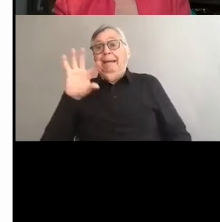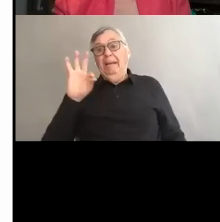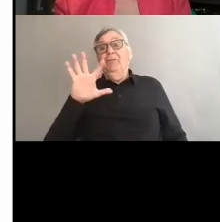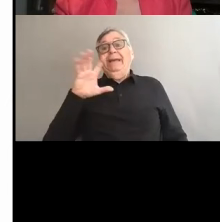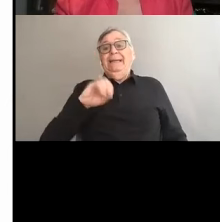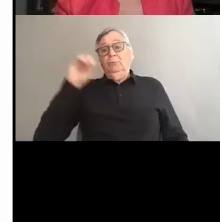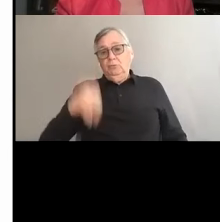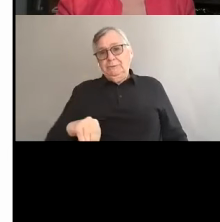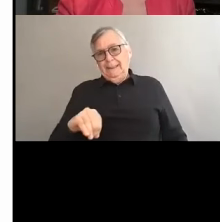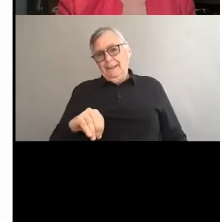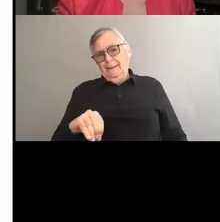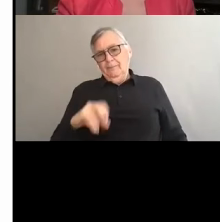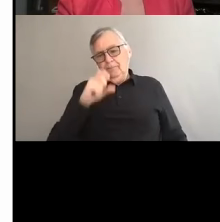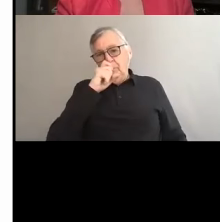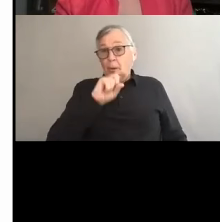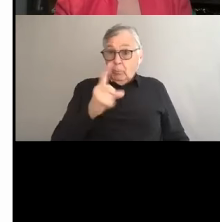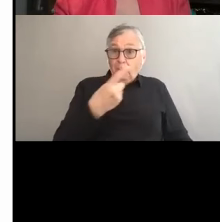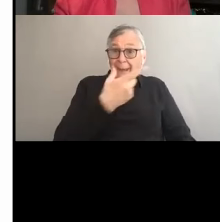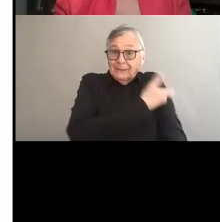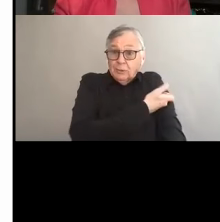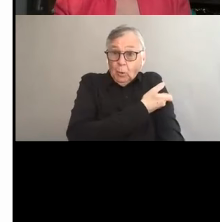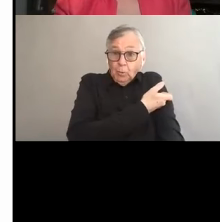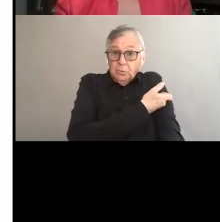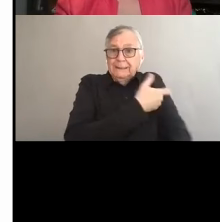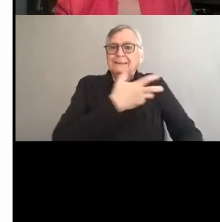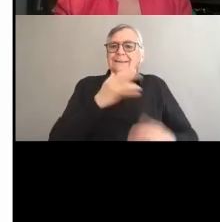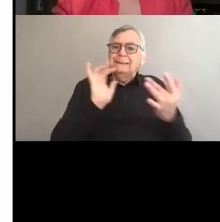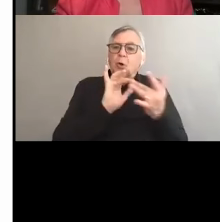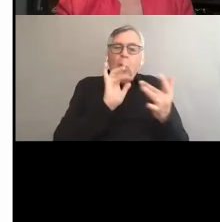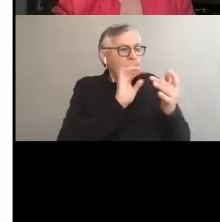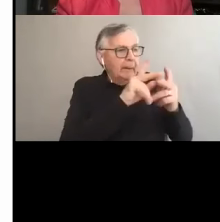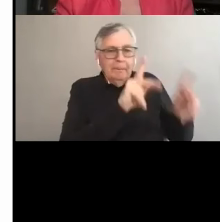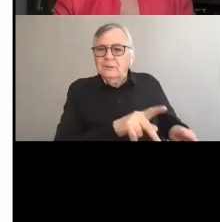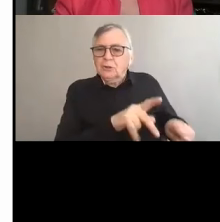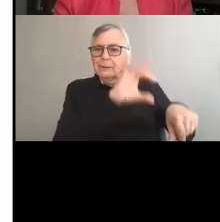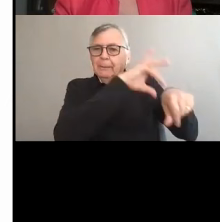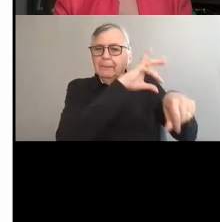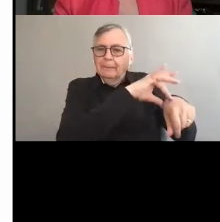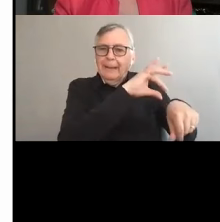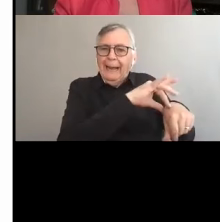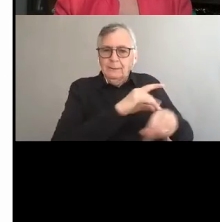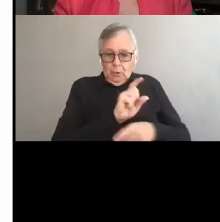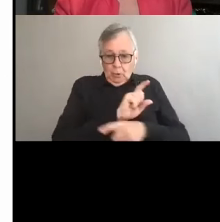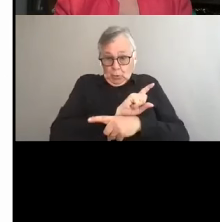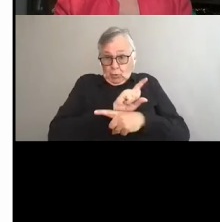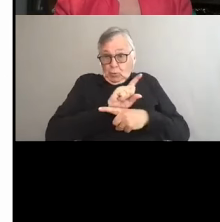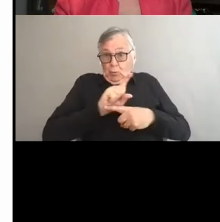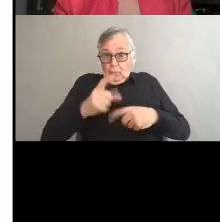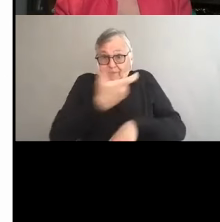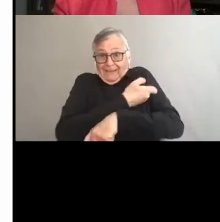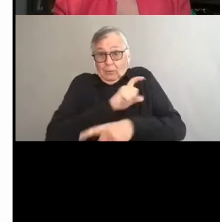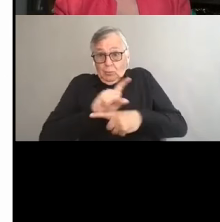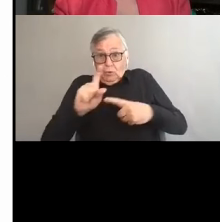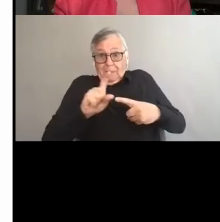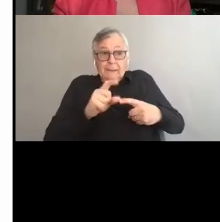%. Donc, après la première dose, si on a un contact avec une personne infectée une semaine après avoir reçu son vaccin, on